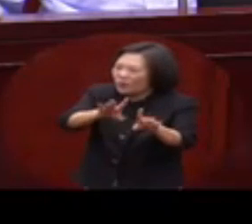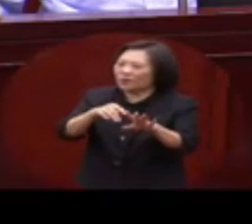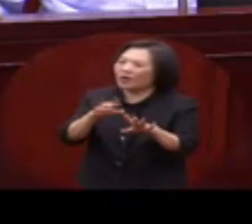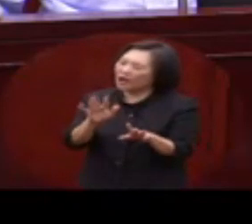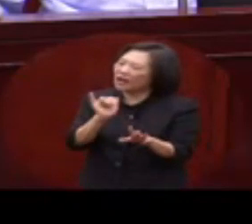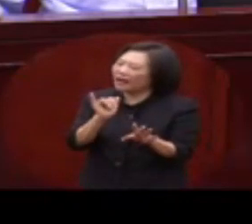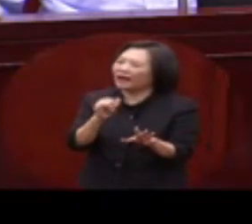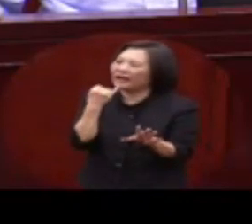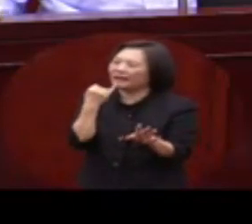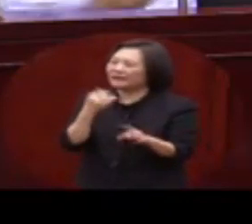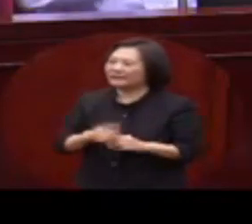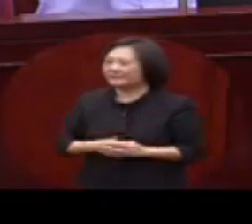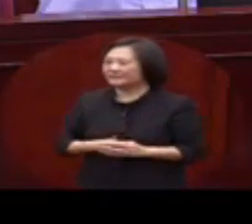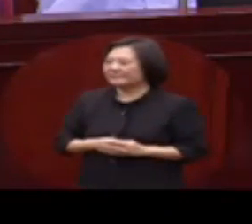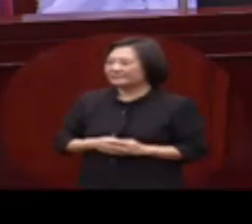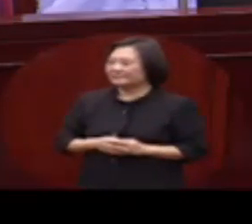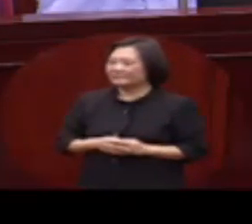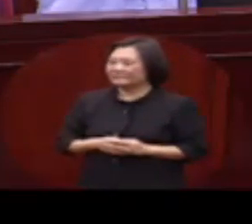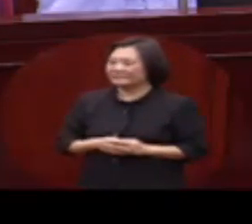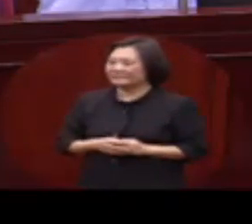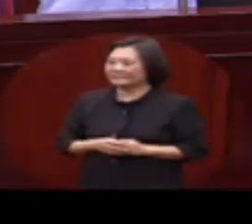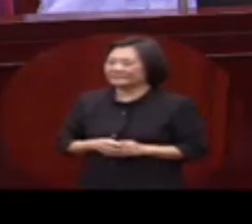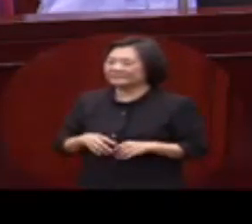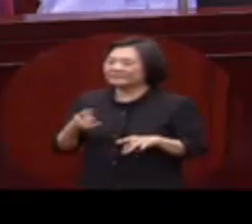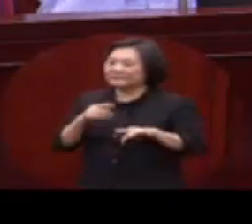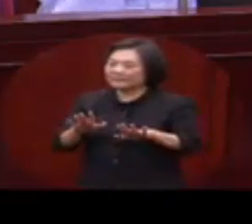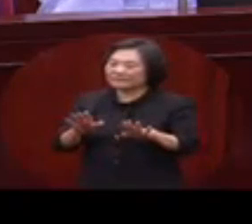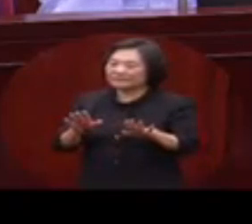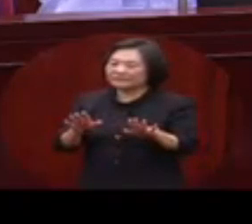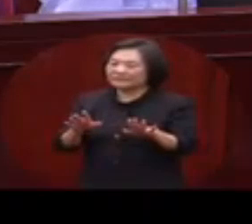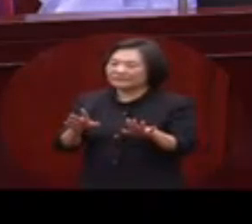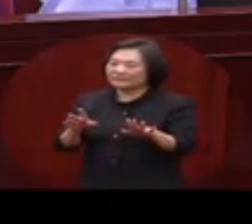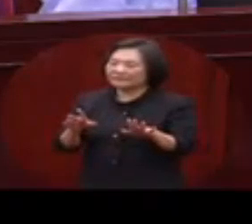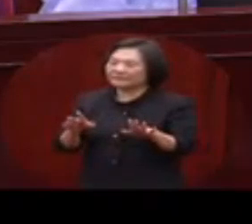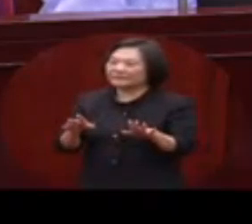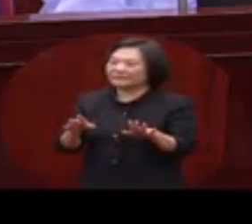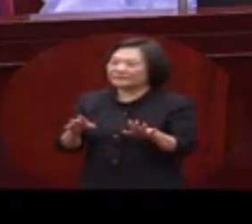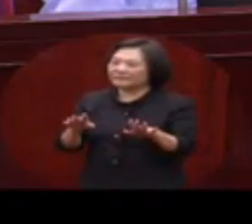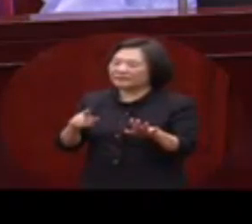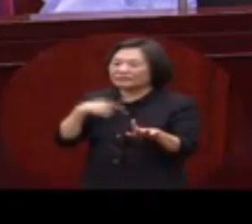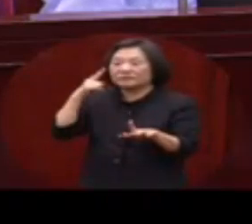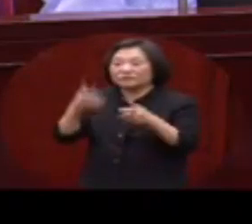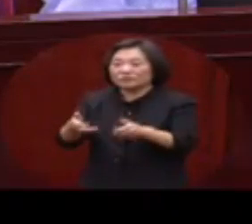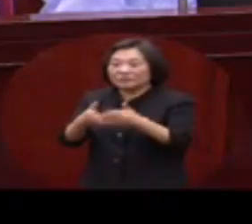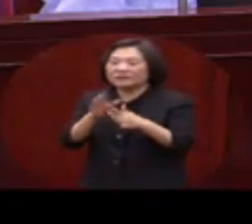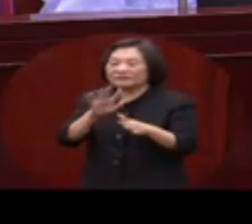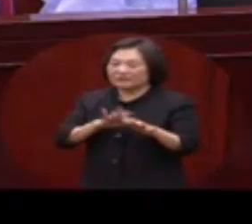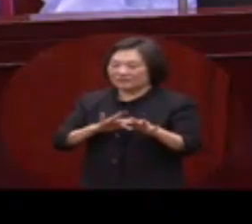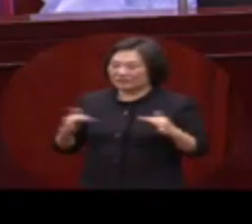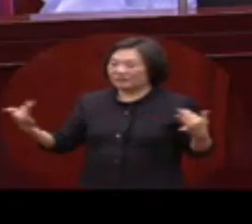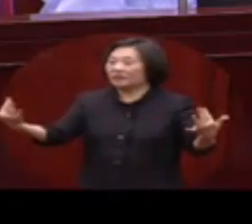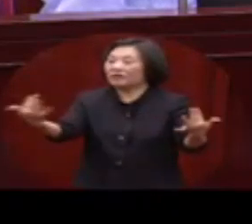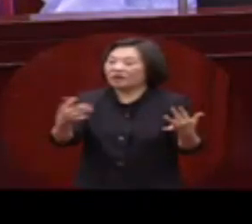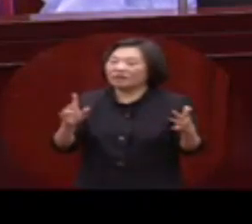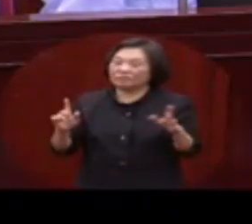范围内哈。万大线跟东延线都还在可接受范围内在走。那今年我们大概最重要的是整个环状线的北环、南环